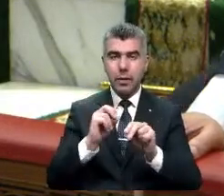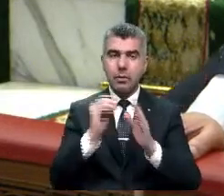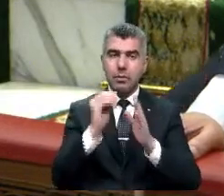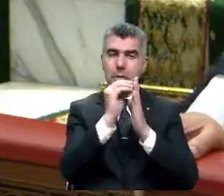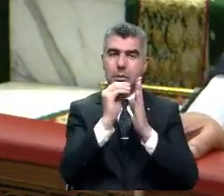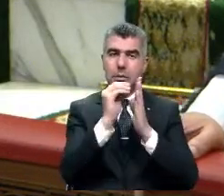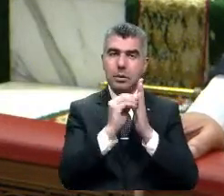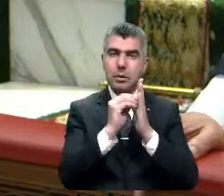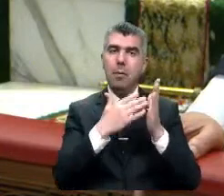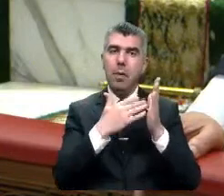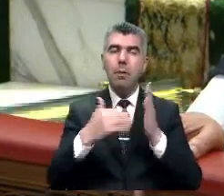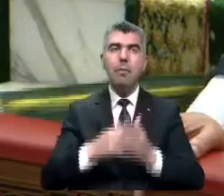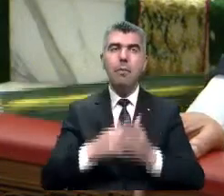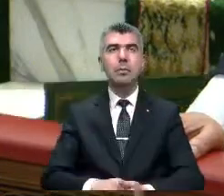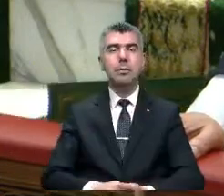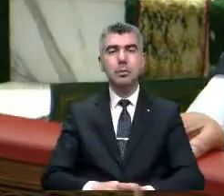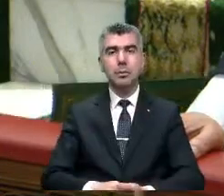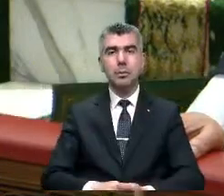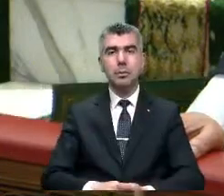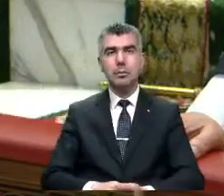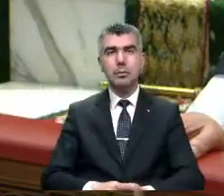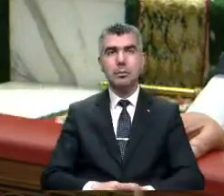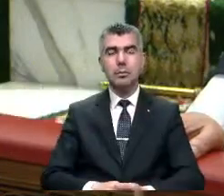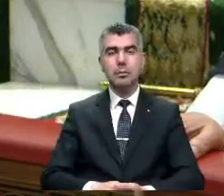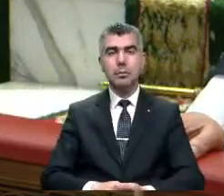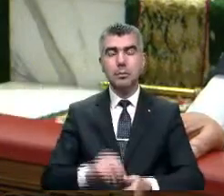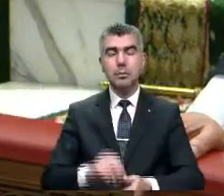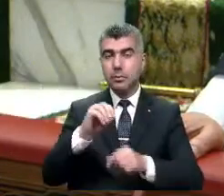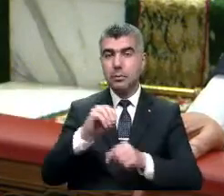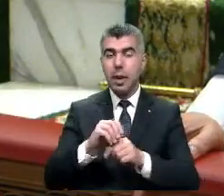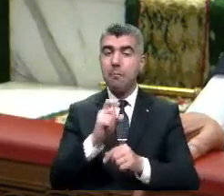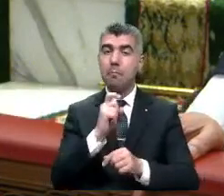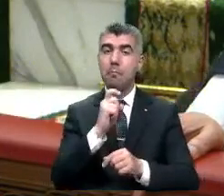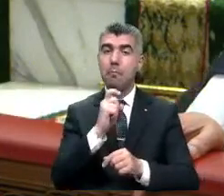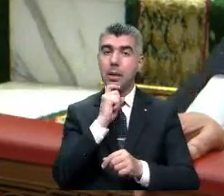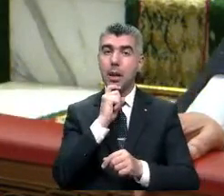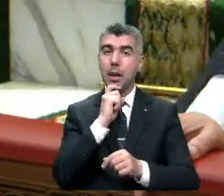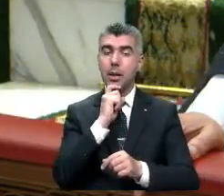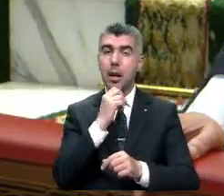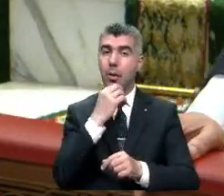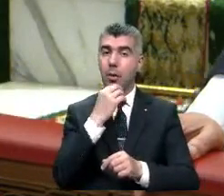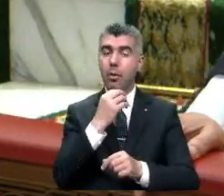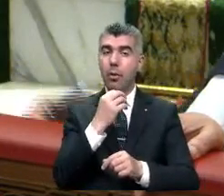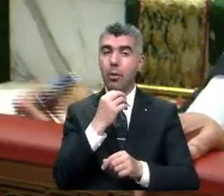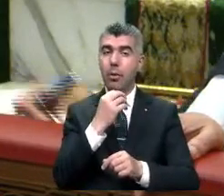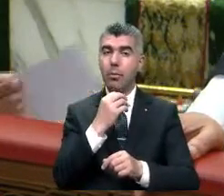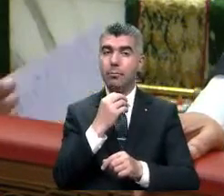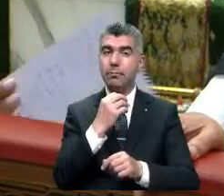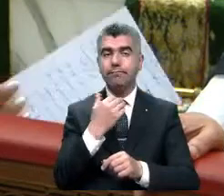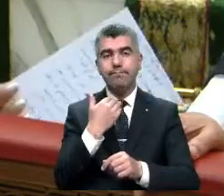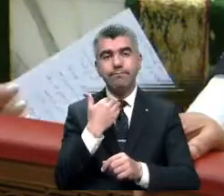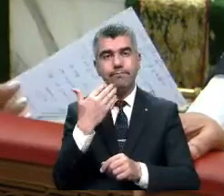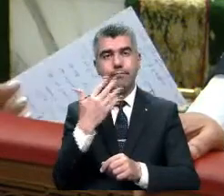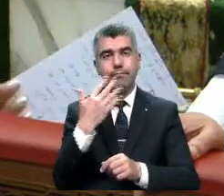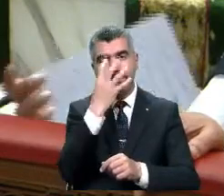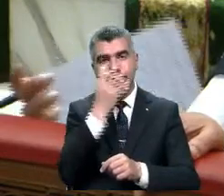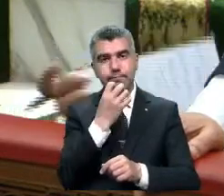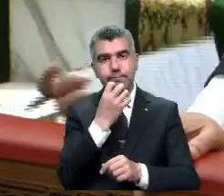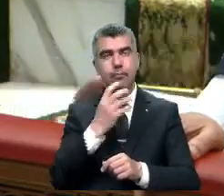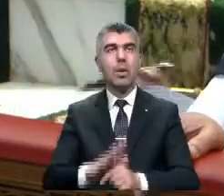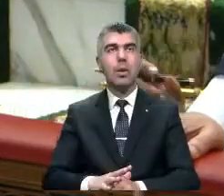المسطره وايضا لازلنا نسجل بكل اسف